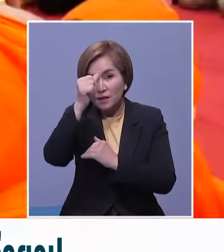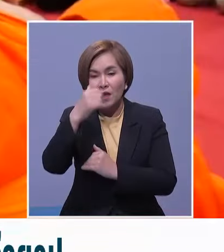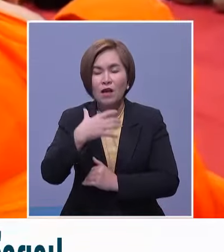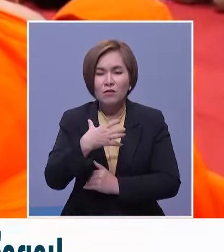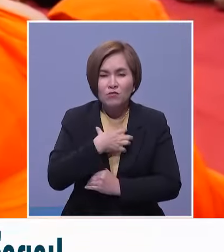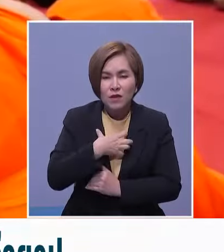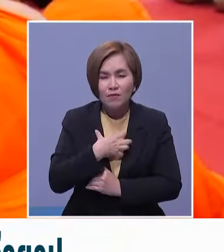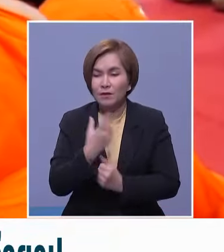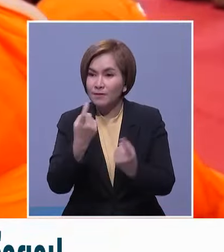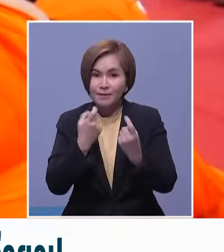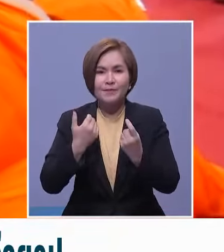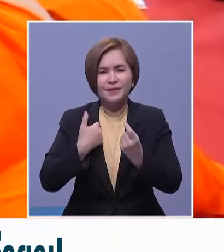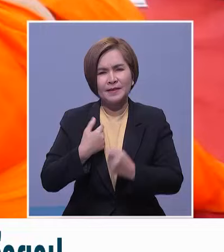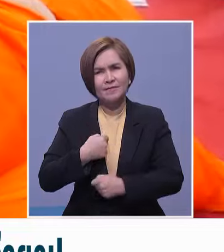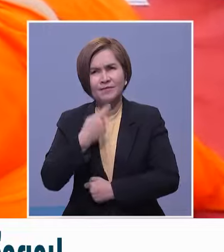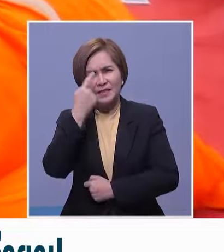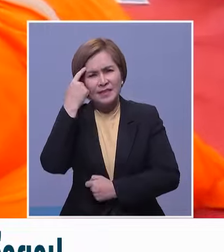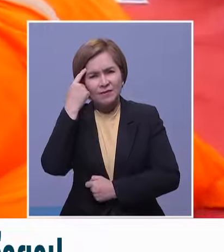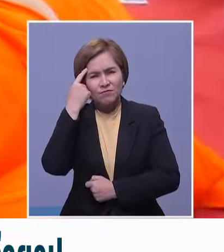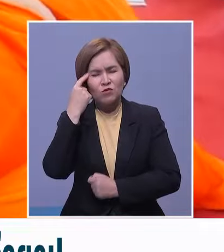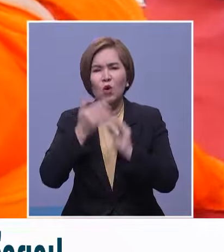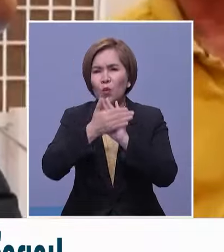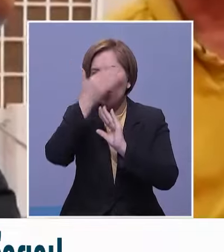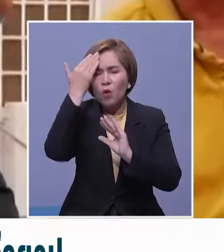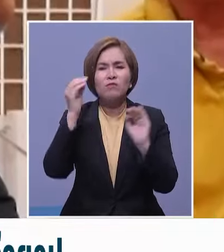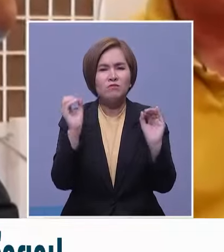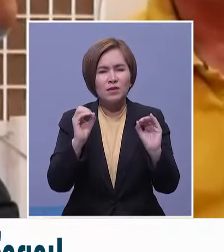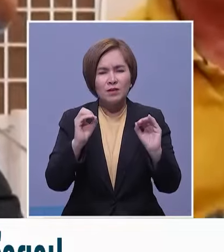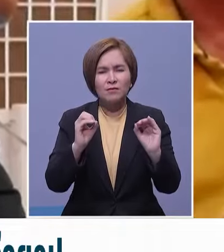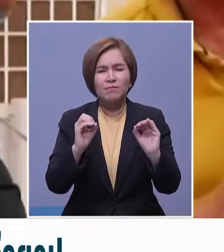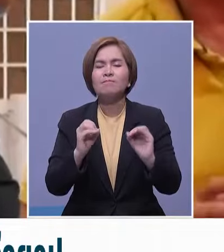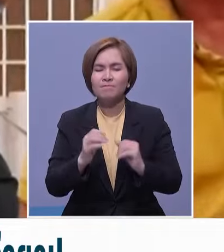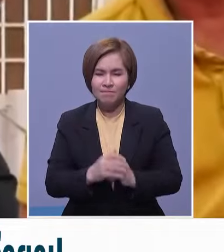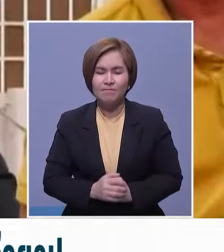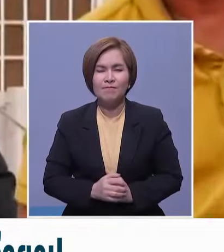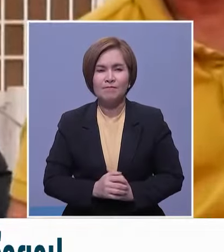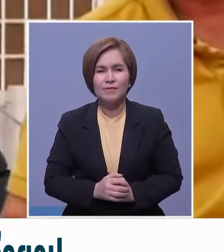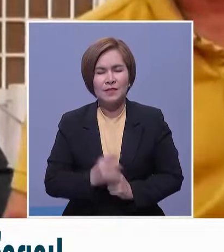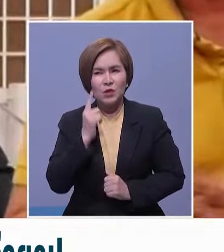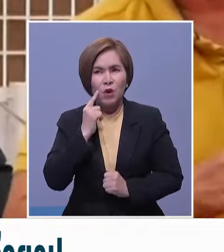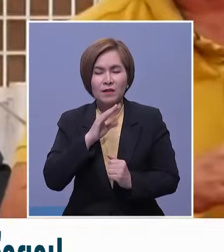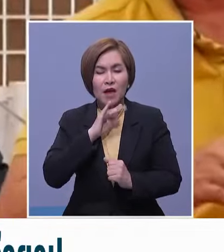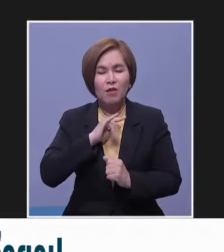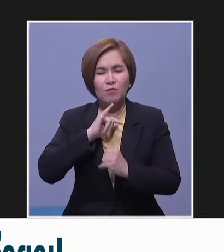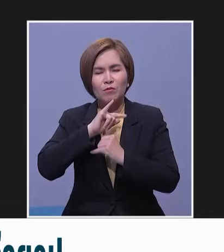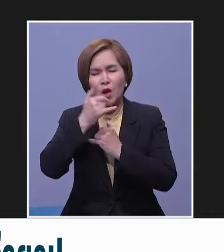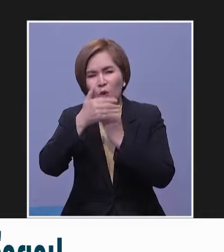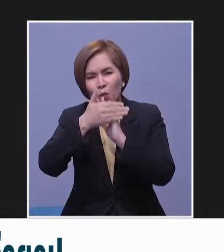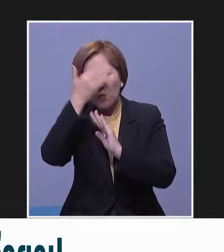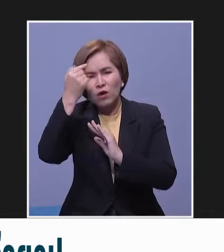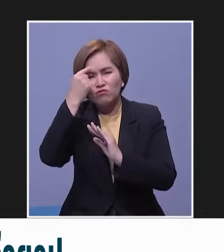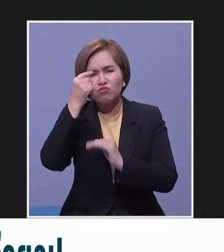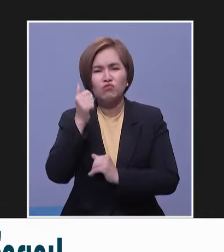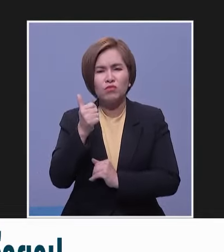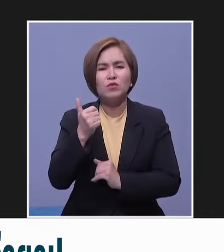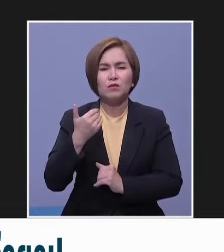ผมก็เองก็คิดว่าเอ๊ะก็ตัวเองก็ไม่เคยบวชพระนะฮะเพราะฉะนั้นเนี่ยก็ดีเหมือนกันแต่ว่า